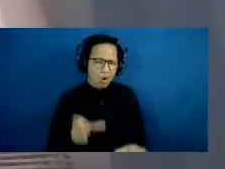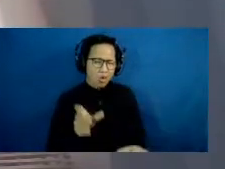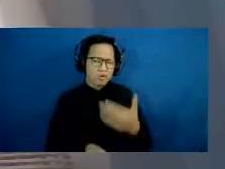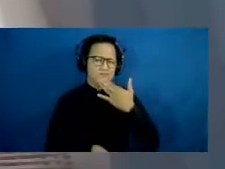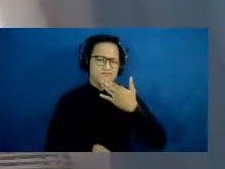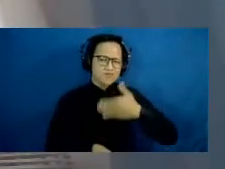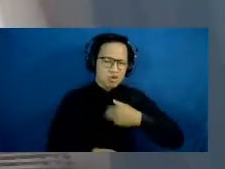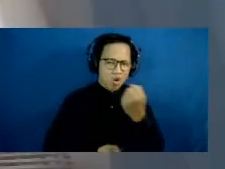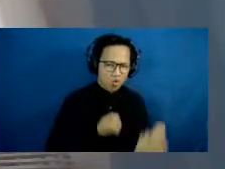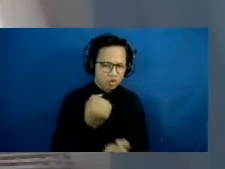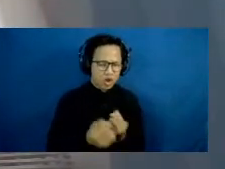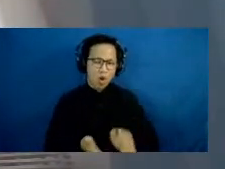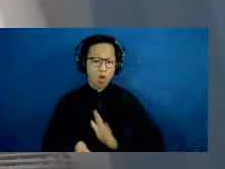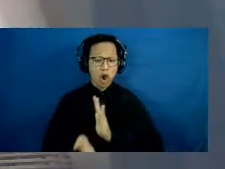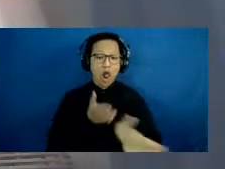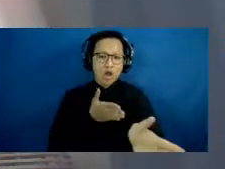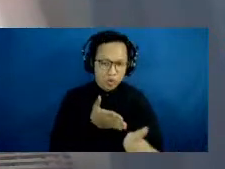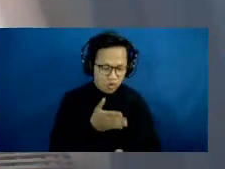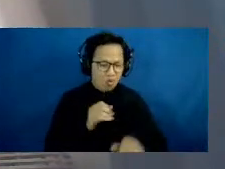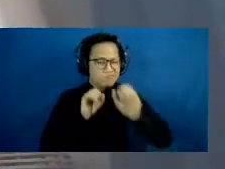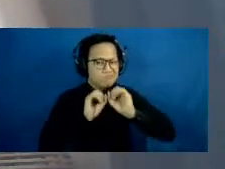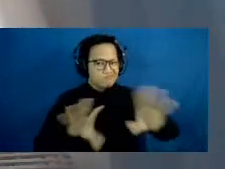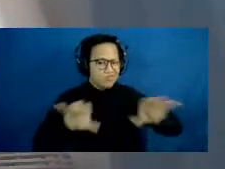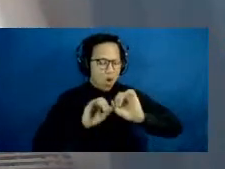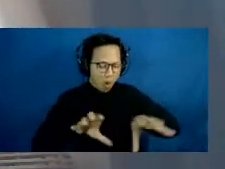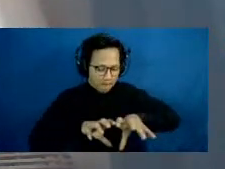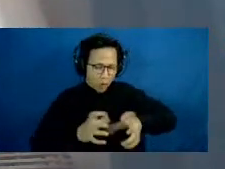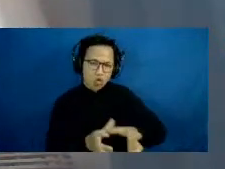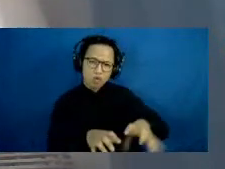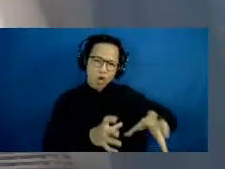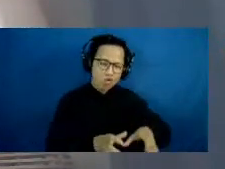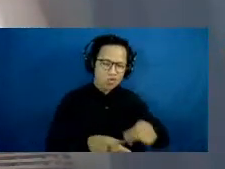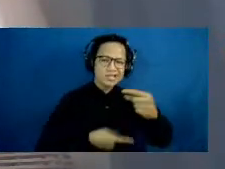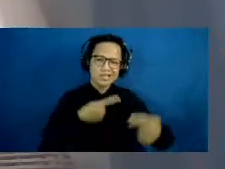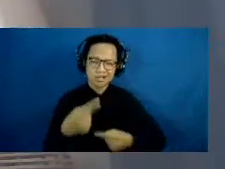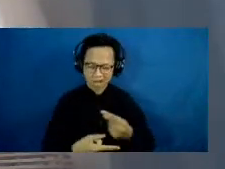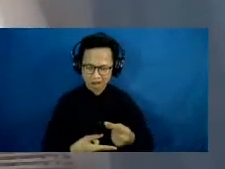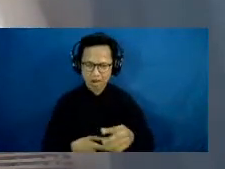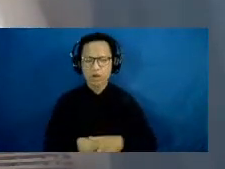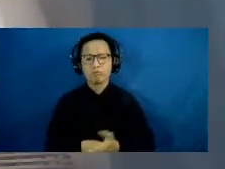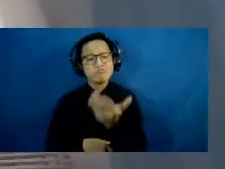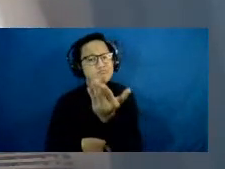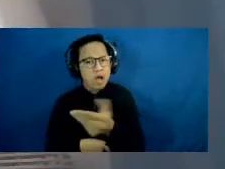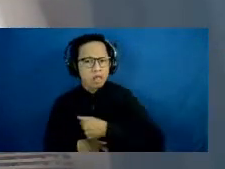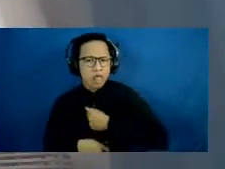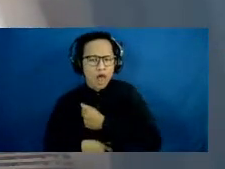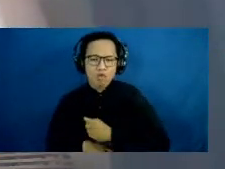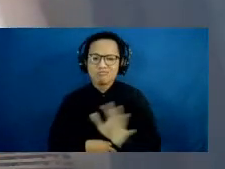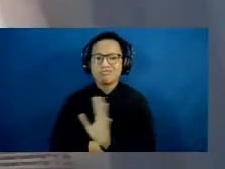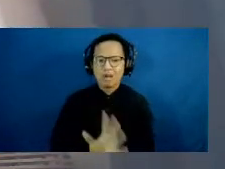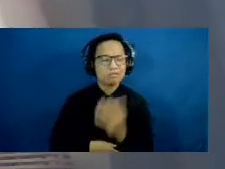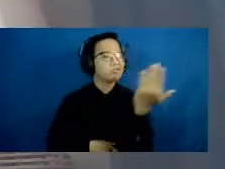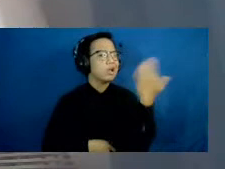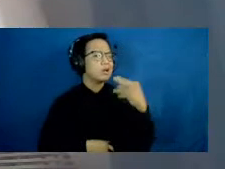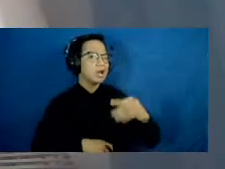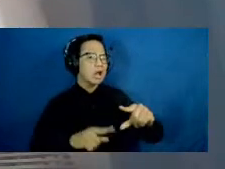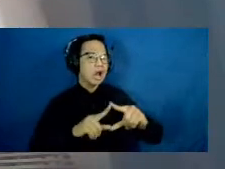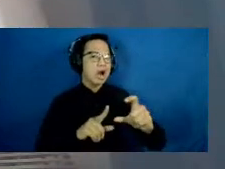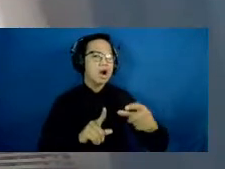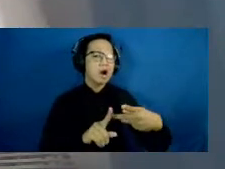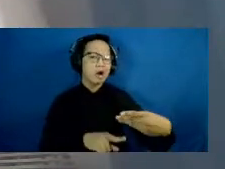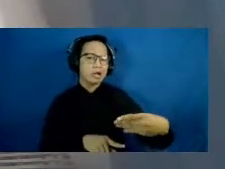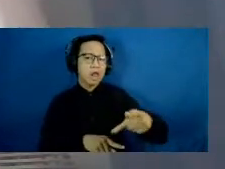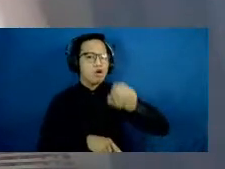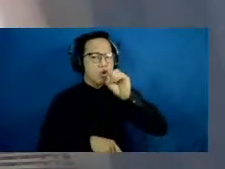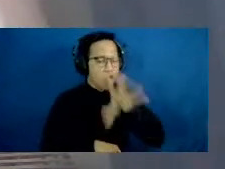langsung bicara tentang produknya gitu. Nah jadi jangan takut untuk ya tadi yang Kak Rachel bilang,